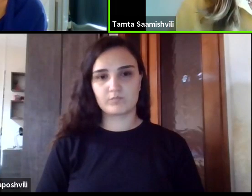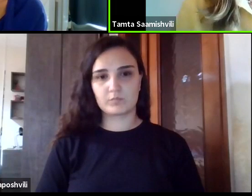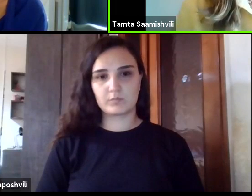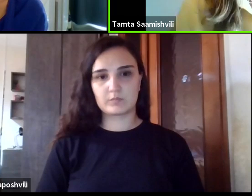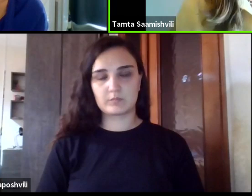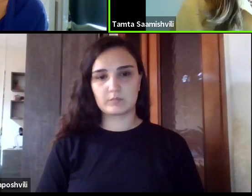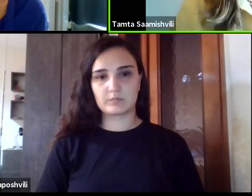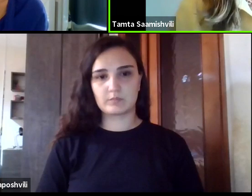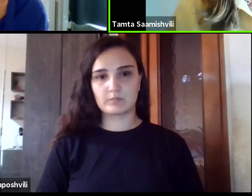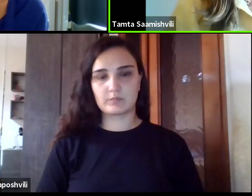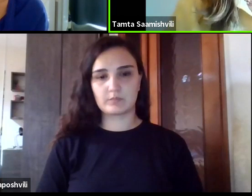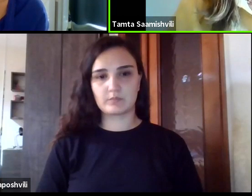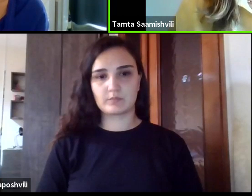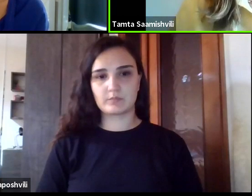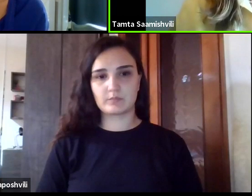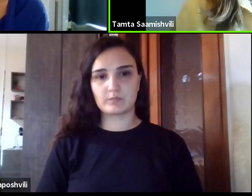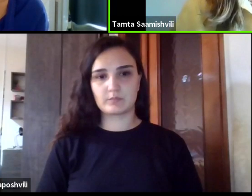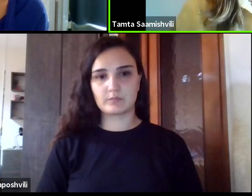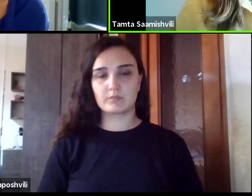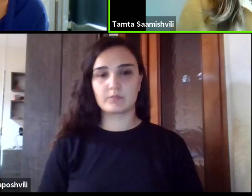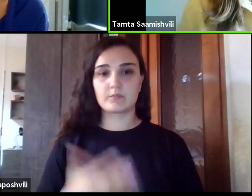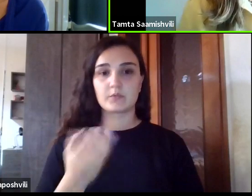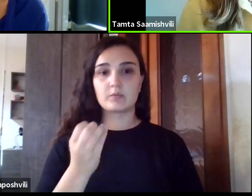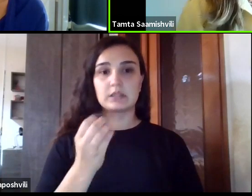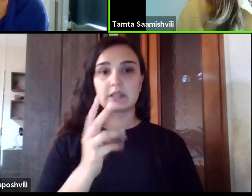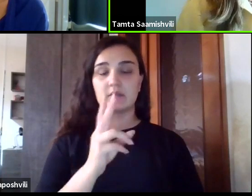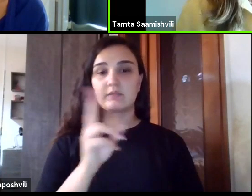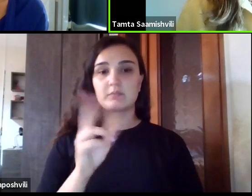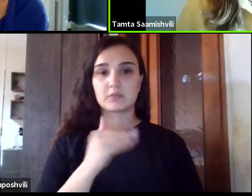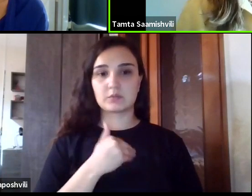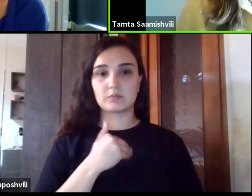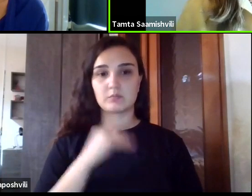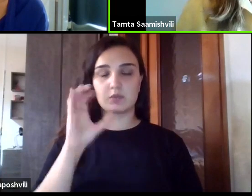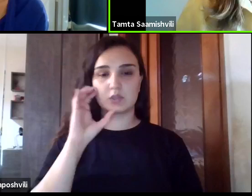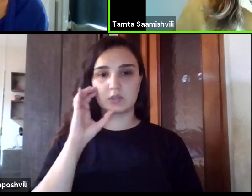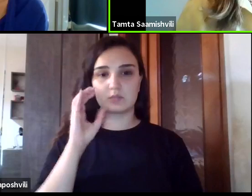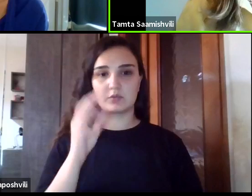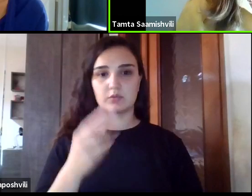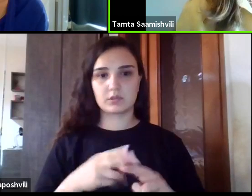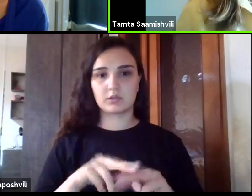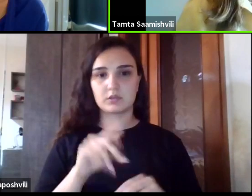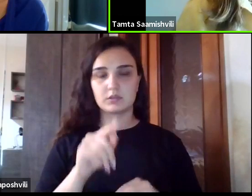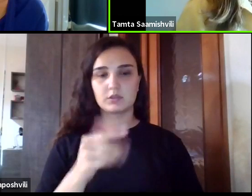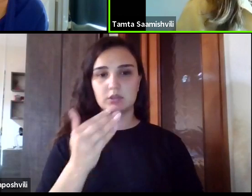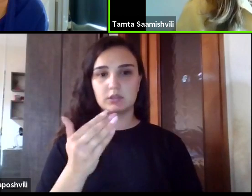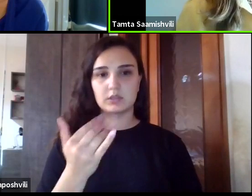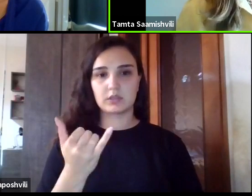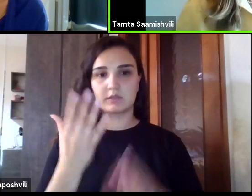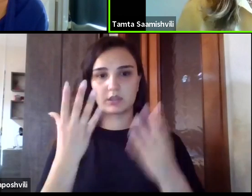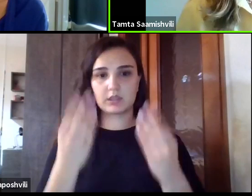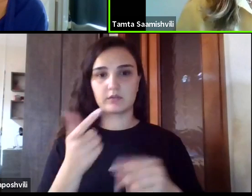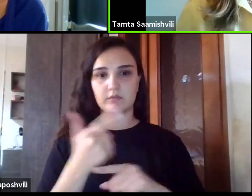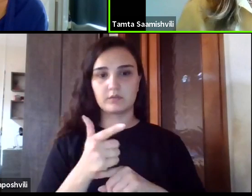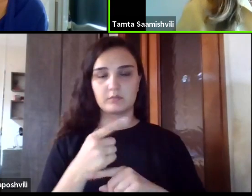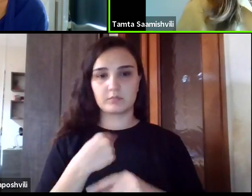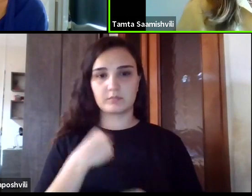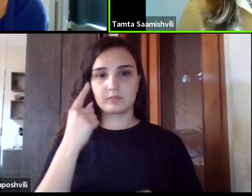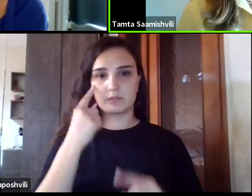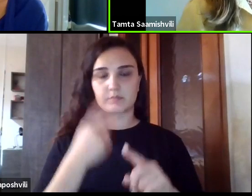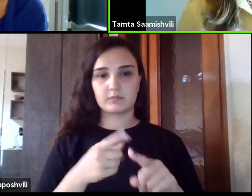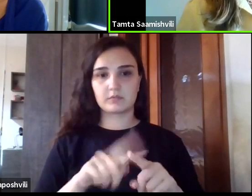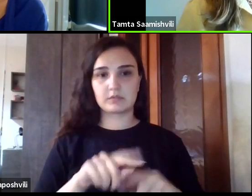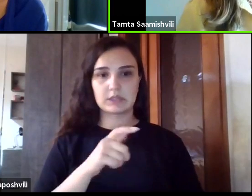მაგრამ თუ კიდე ექნება ვინმე სურვილი რომ მოისმინოს ეს შენ დღევანდელი ჩართვა, რომელიც მე ფიქრობ რომ იყო